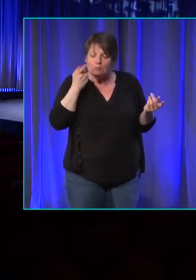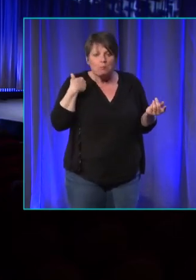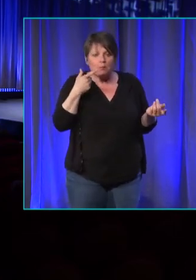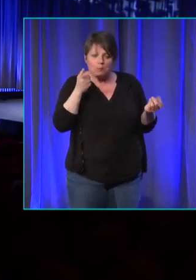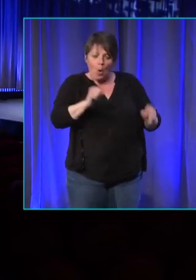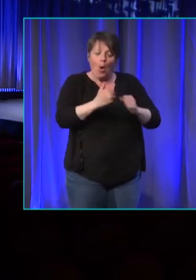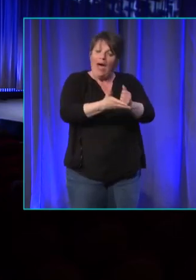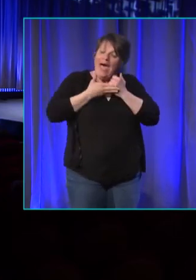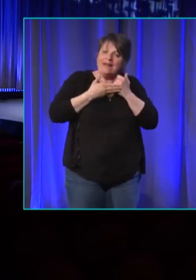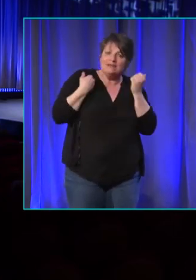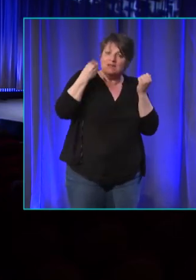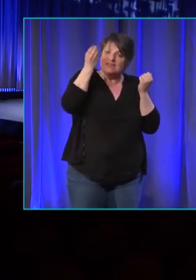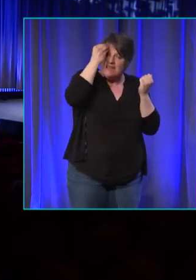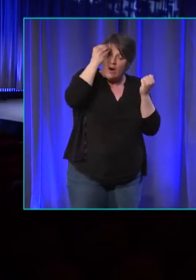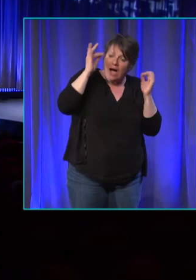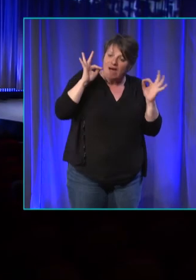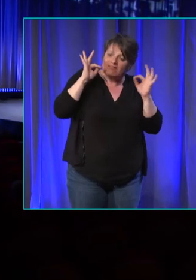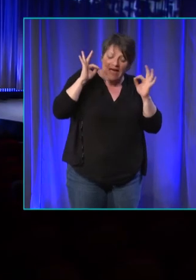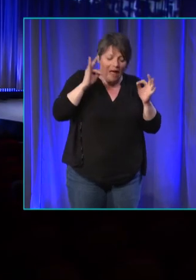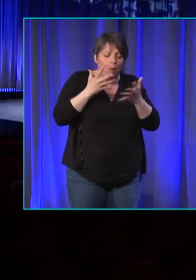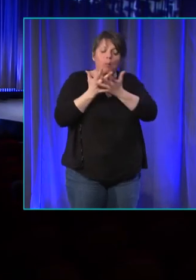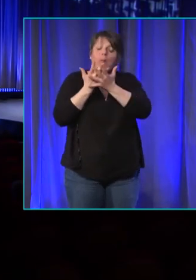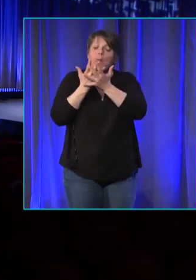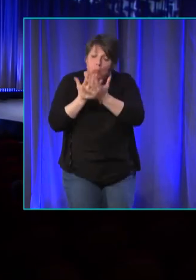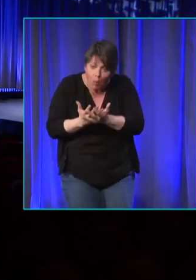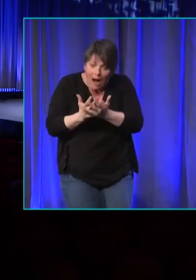d'évaluer l'effet de la masse,